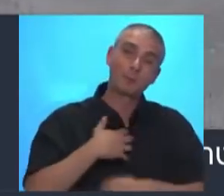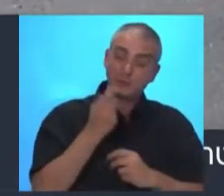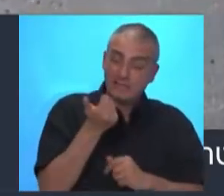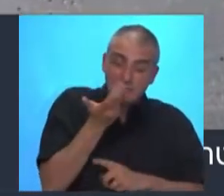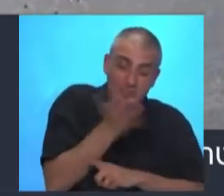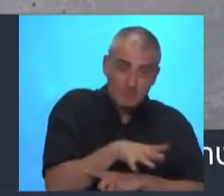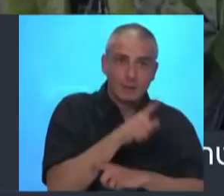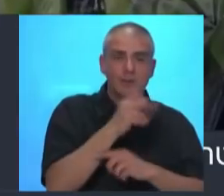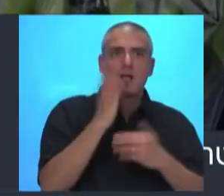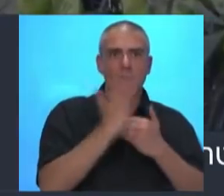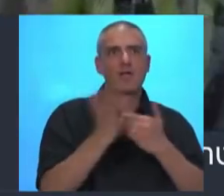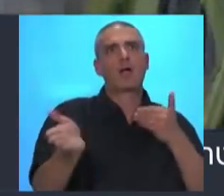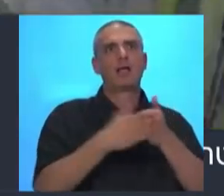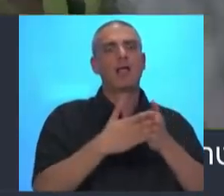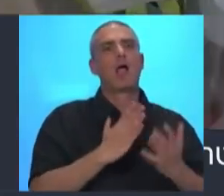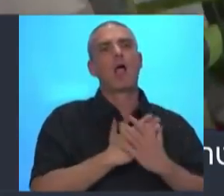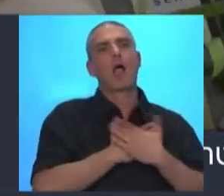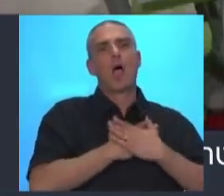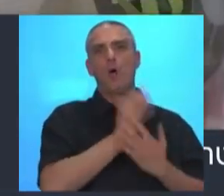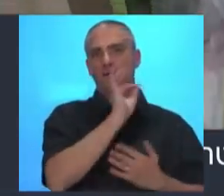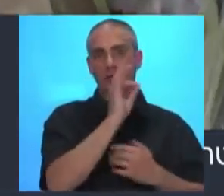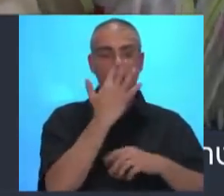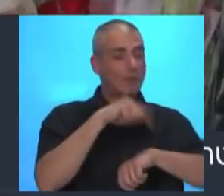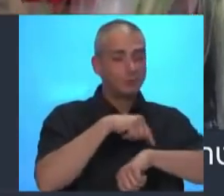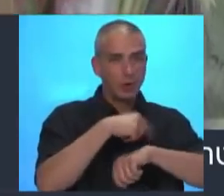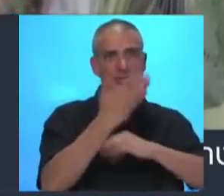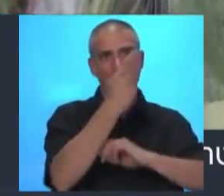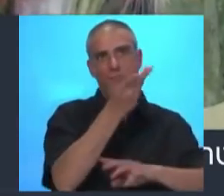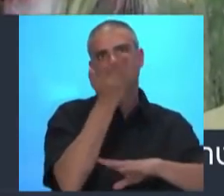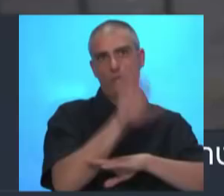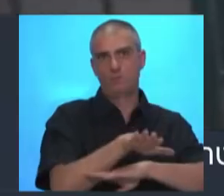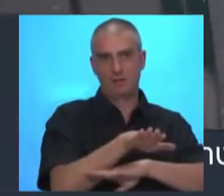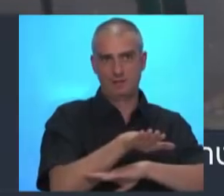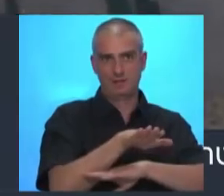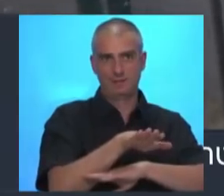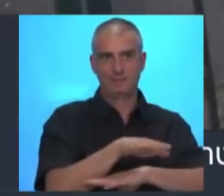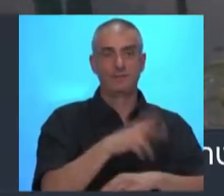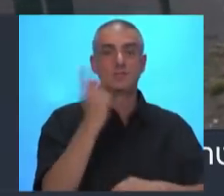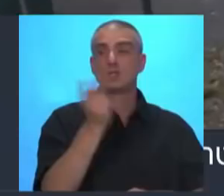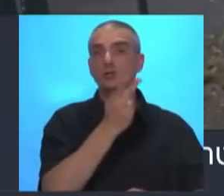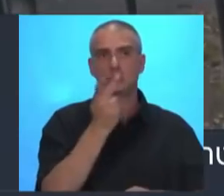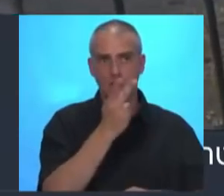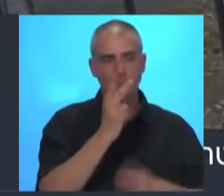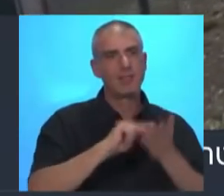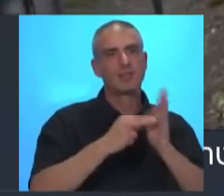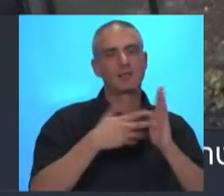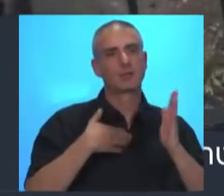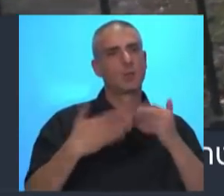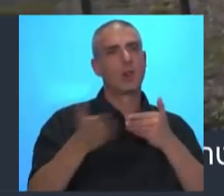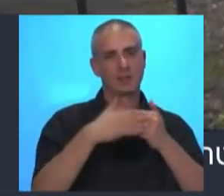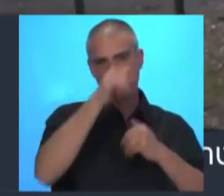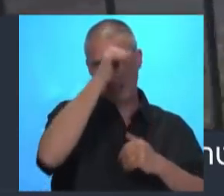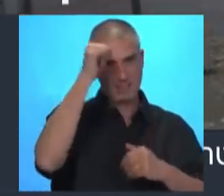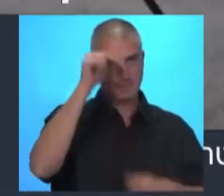הספיק לשאת לאישה את אהובת ליבו שעות אחדות לפני שהלך לעולמו. השניים תכננו להתחתן בקיץ